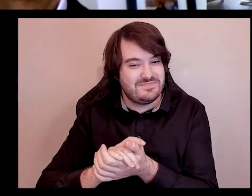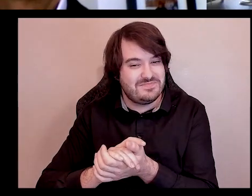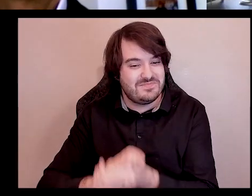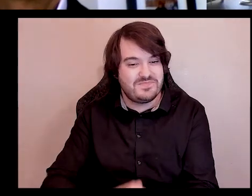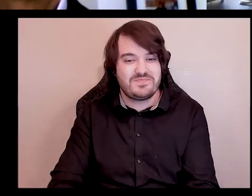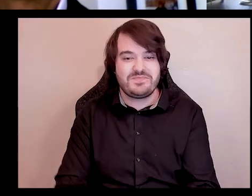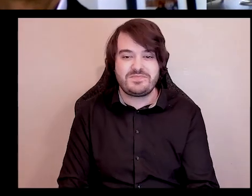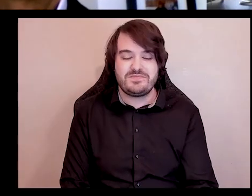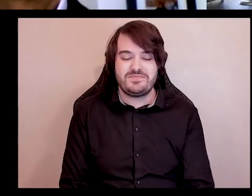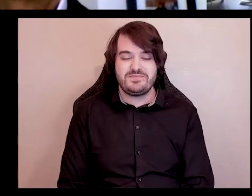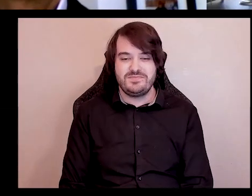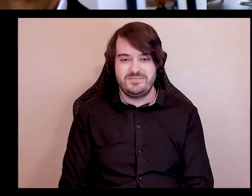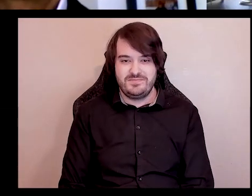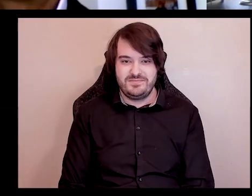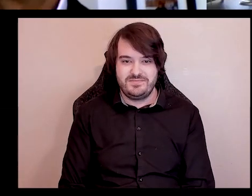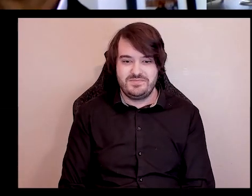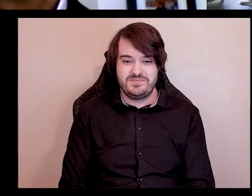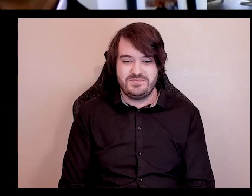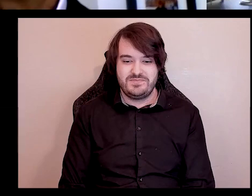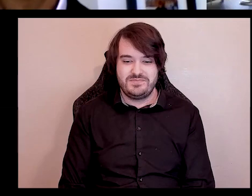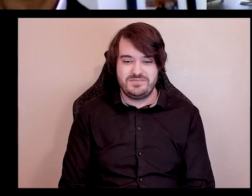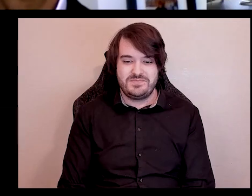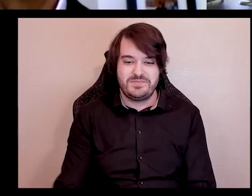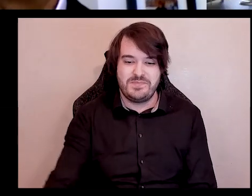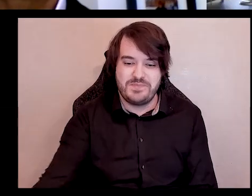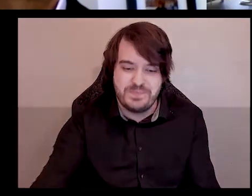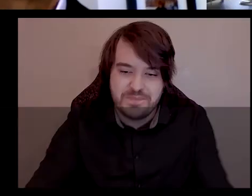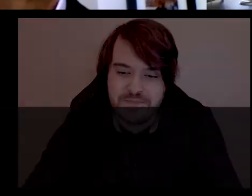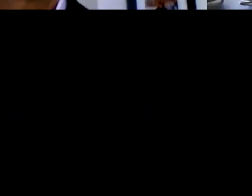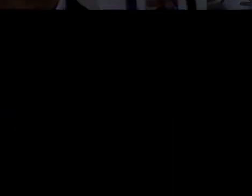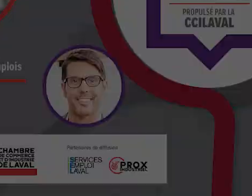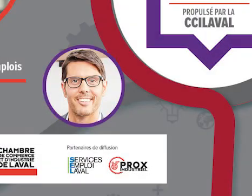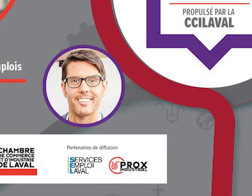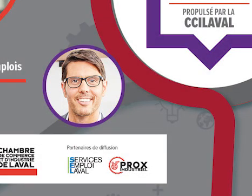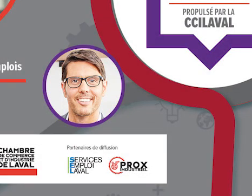Alors, bon salon de l'emploi à tous et chacun. Merci et bon succès dans vos démarches.